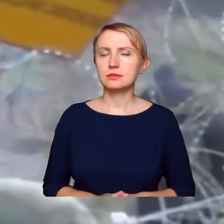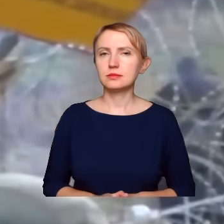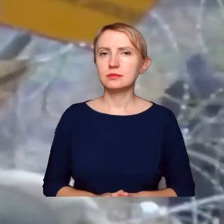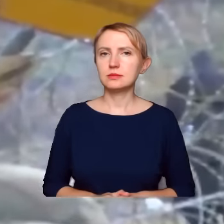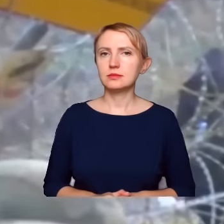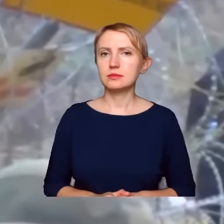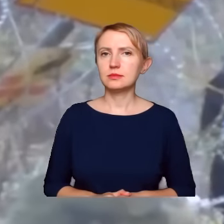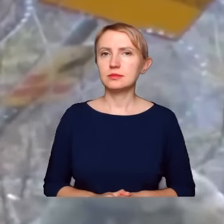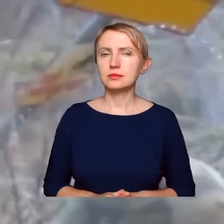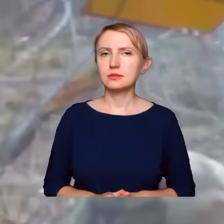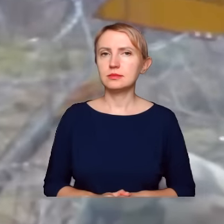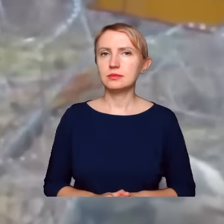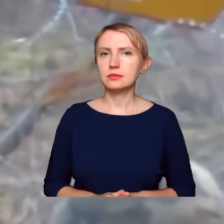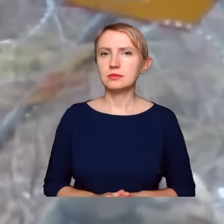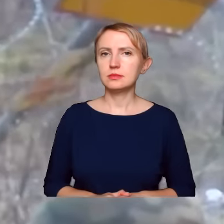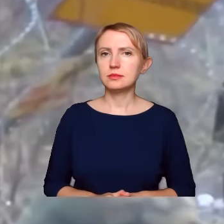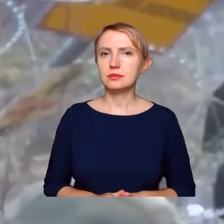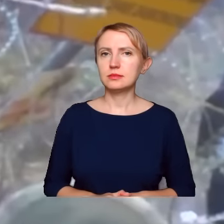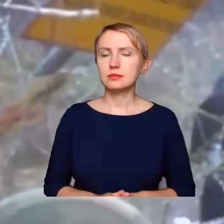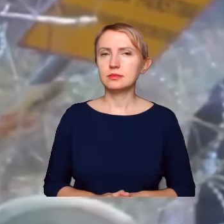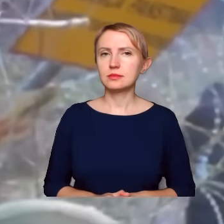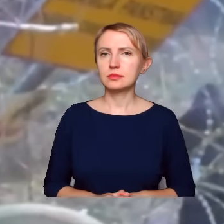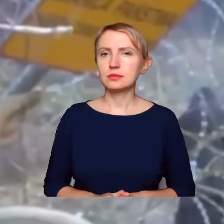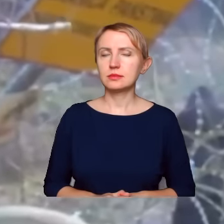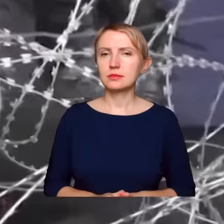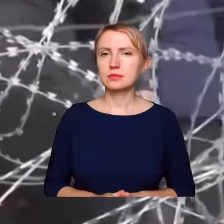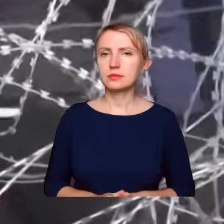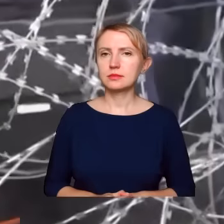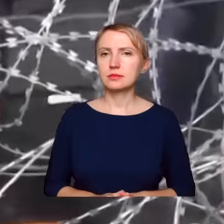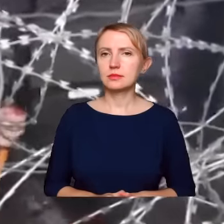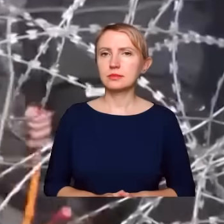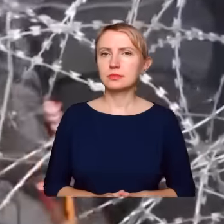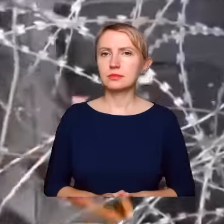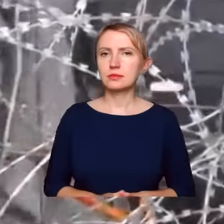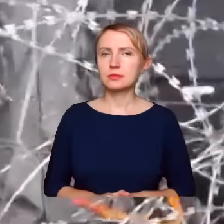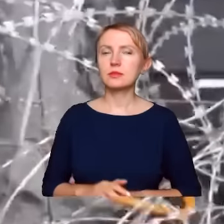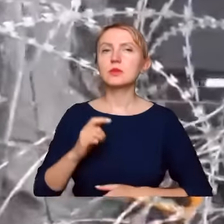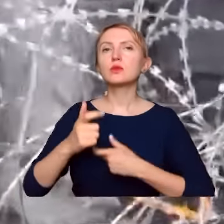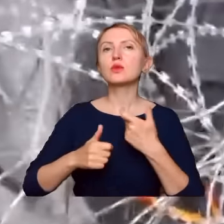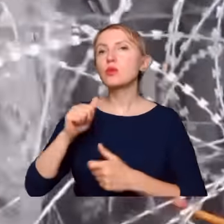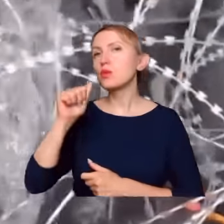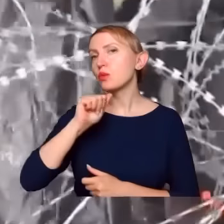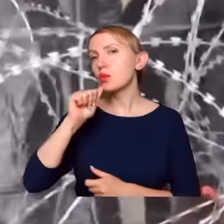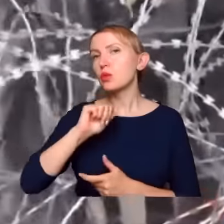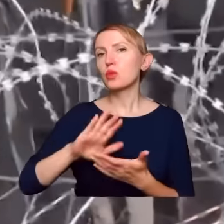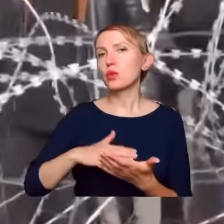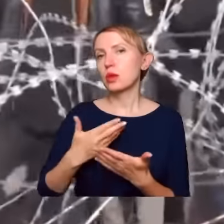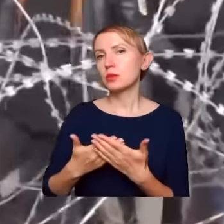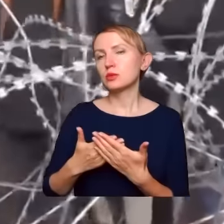rzeczywiście no, zostałem, czy podjęto skuteczne próby, chociażby na przykładzie wiemy